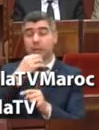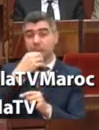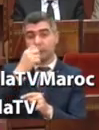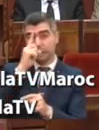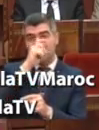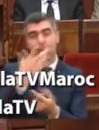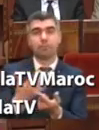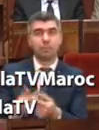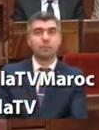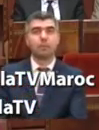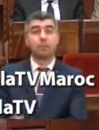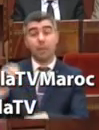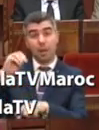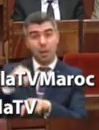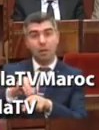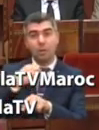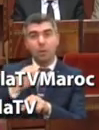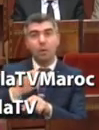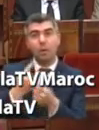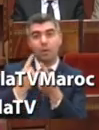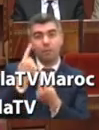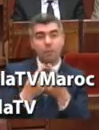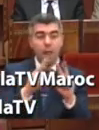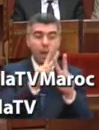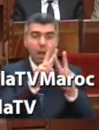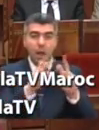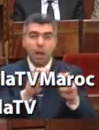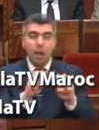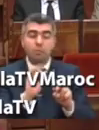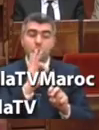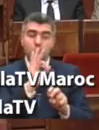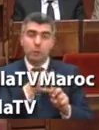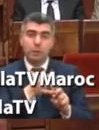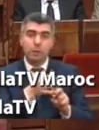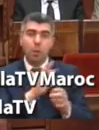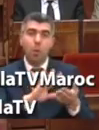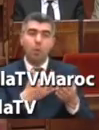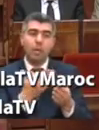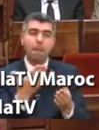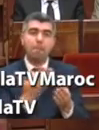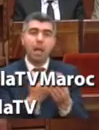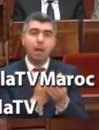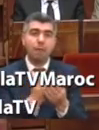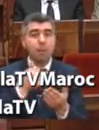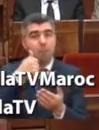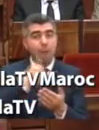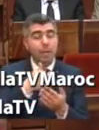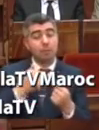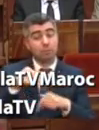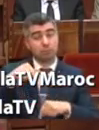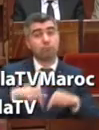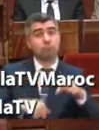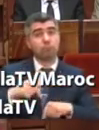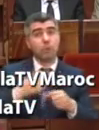لذا ندعوكم الى الضرب بيد من حديد بفتح تحقيق في هذه النزيله ومجموعه من الملفات الاخرى المرتبطه حتى نعطي واحد البسيط من